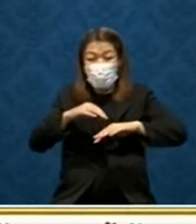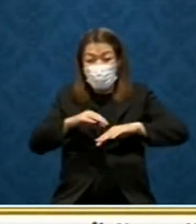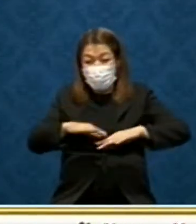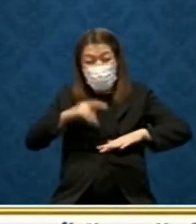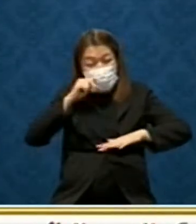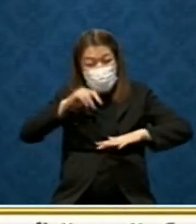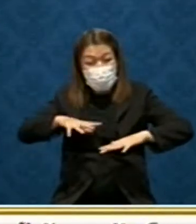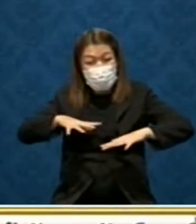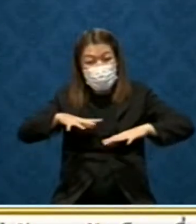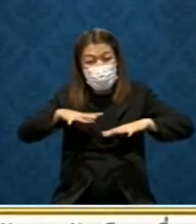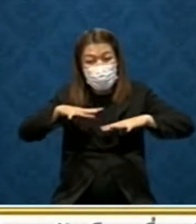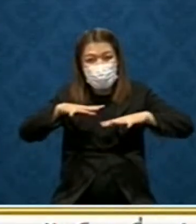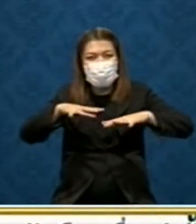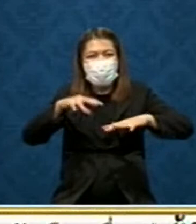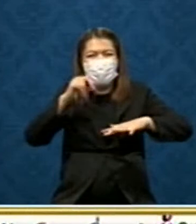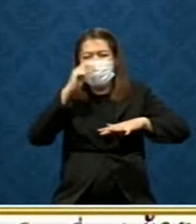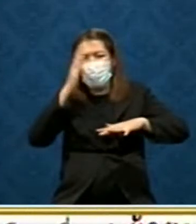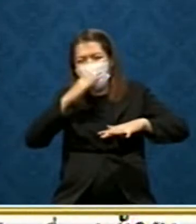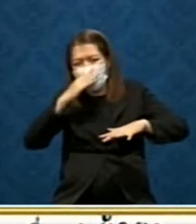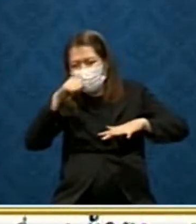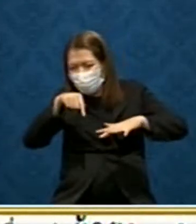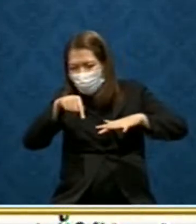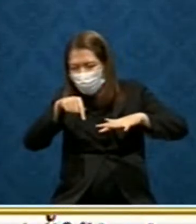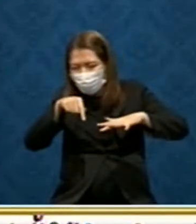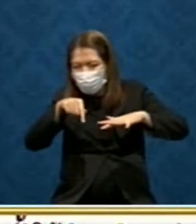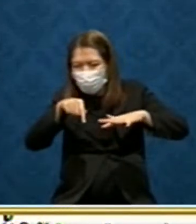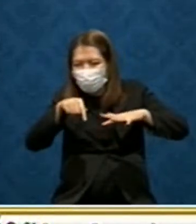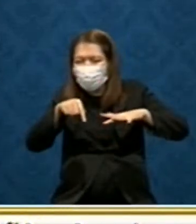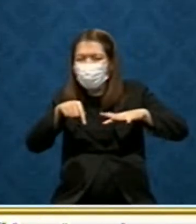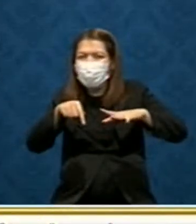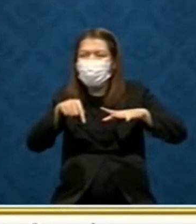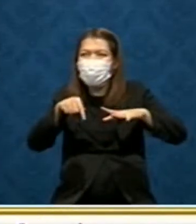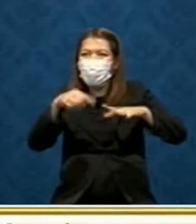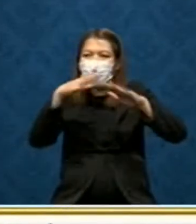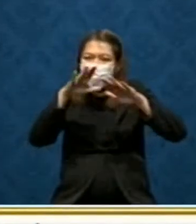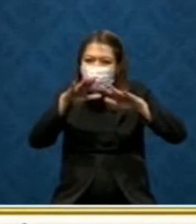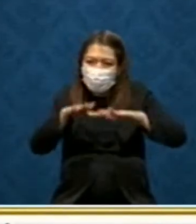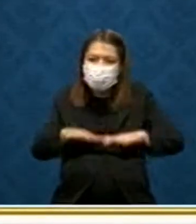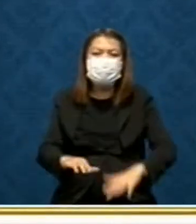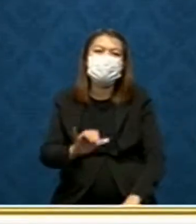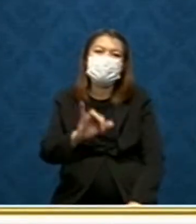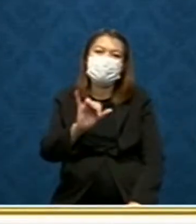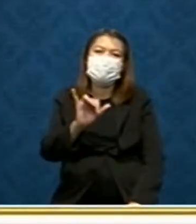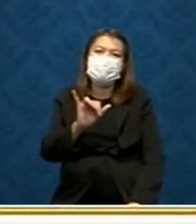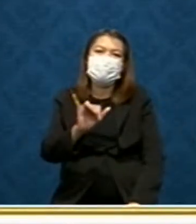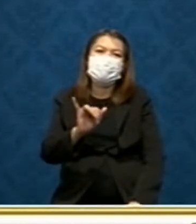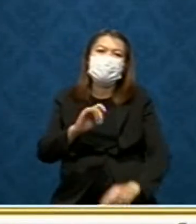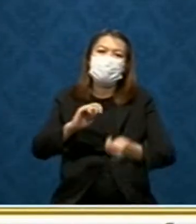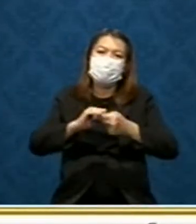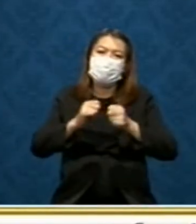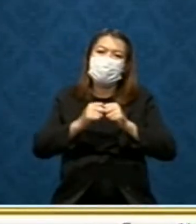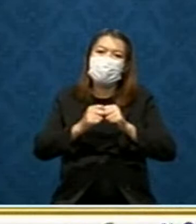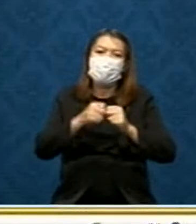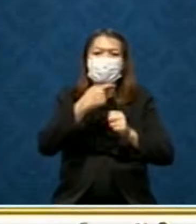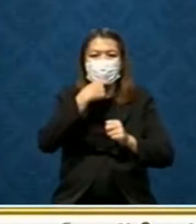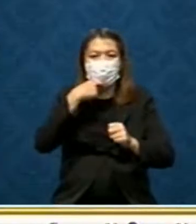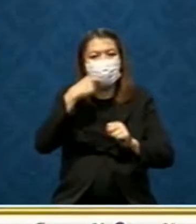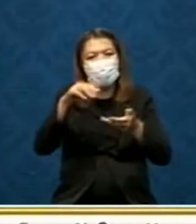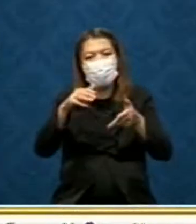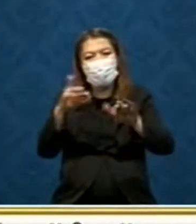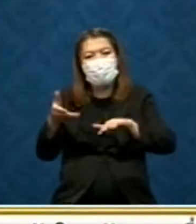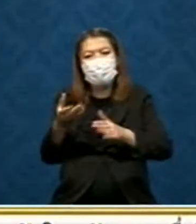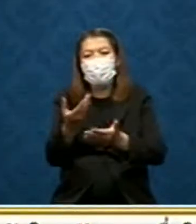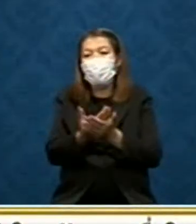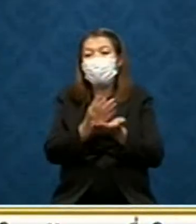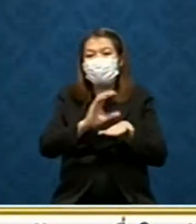น้ำเน่าอไปี่คือความลมเหลวในการแก้ประหนาภายแรง แต่เอ